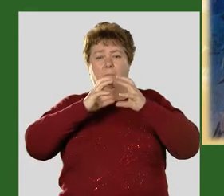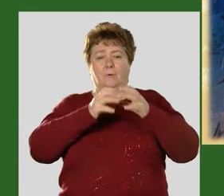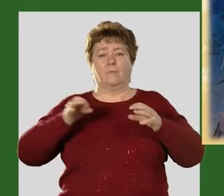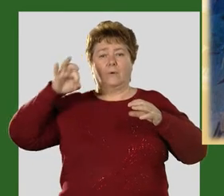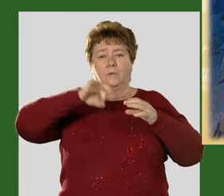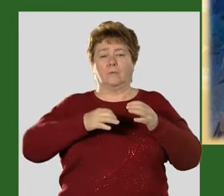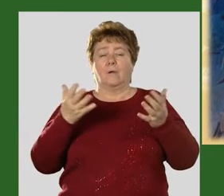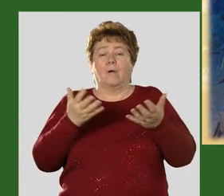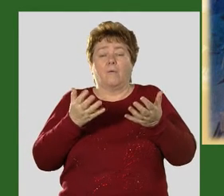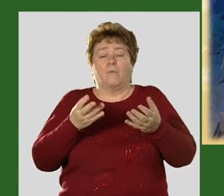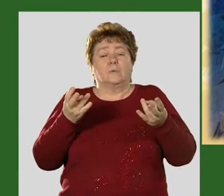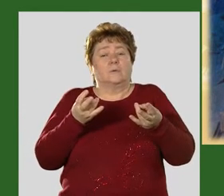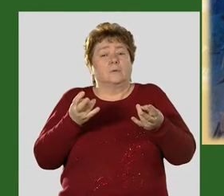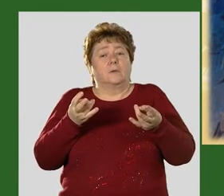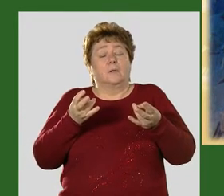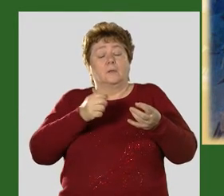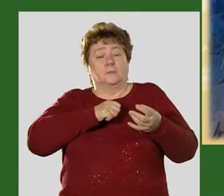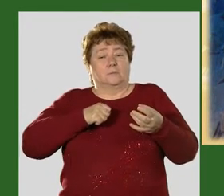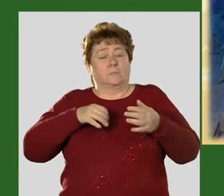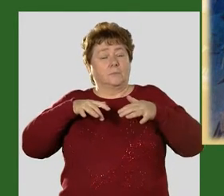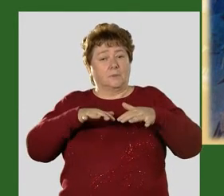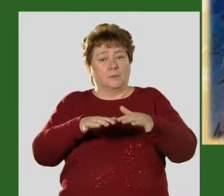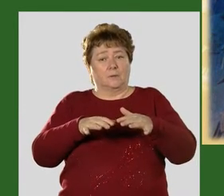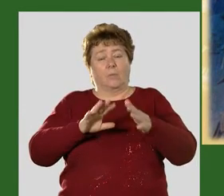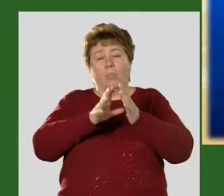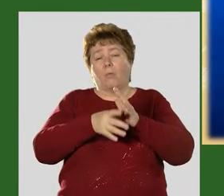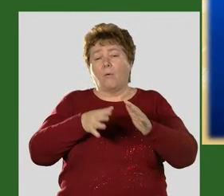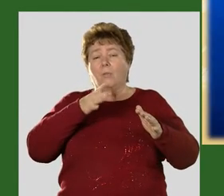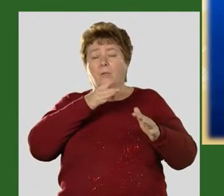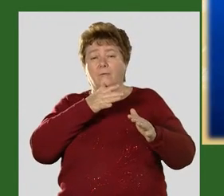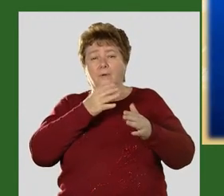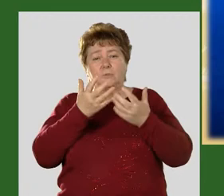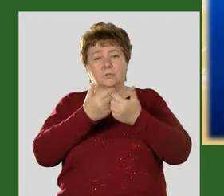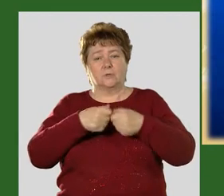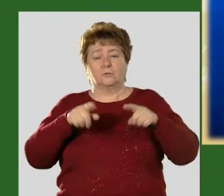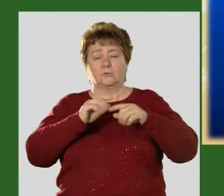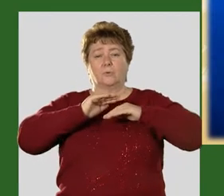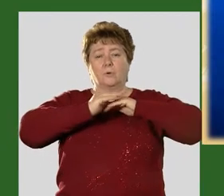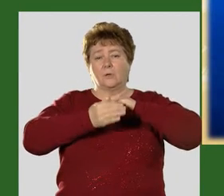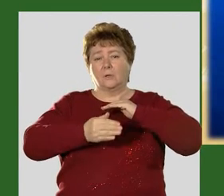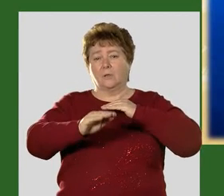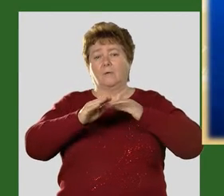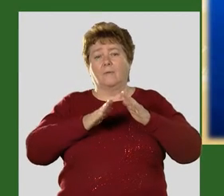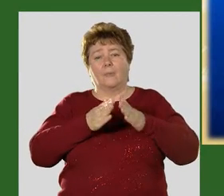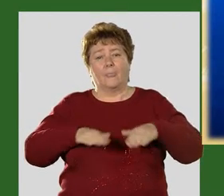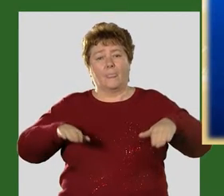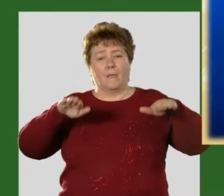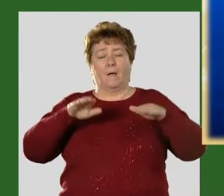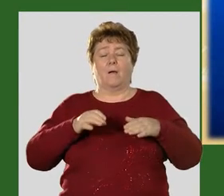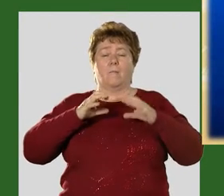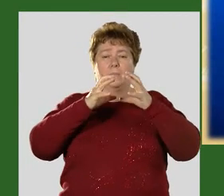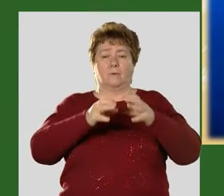океана и каков он на самом деле. Долгое время считали, что рельеф дна Мирового